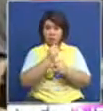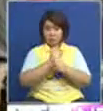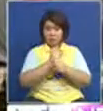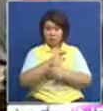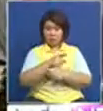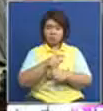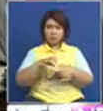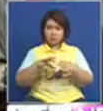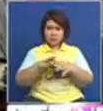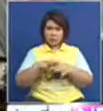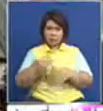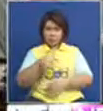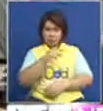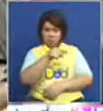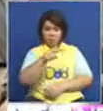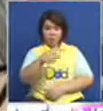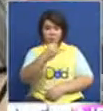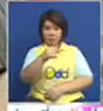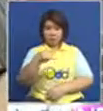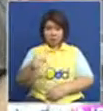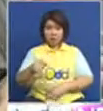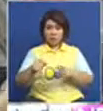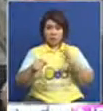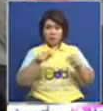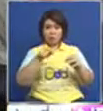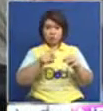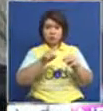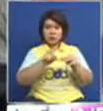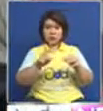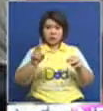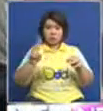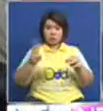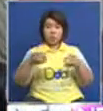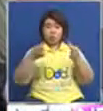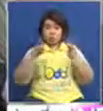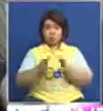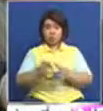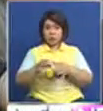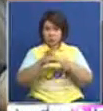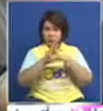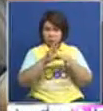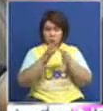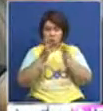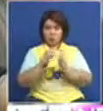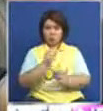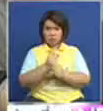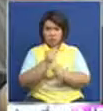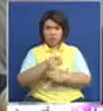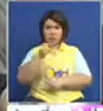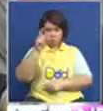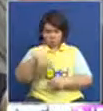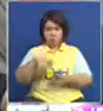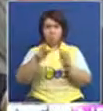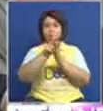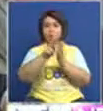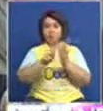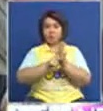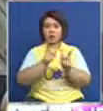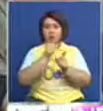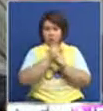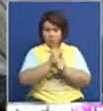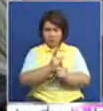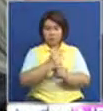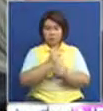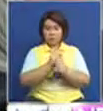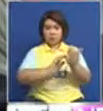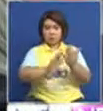าที่กระทำผิดตามมาตรา112ผู้เกี่ยวข้องและเจ้าหน้าที่ต้องดำเนินการตามกฎหมายเพื่อรักษาความสงบเรียบร้อย